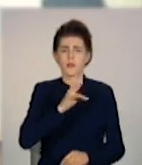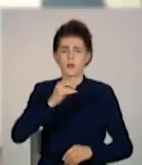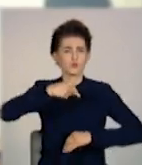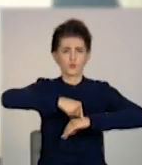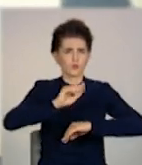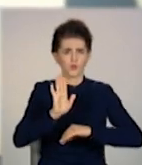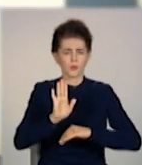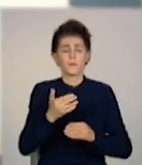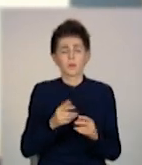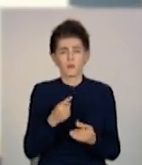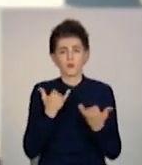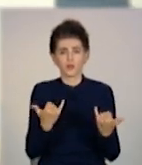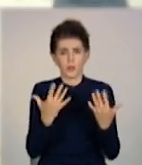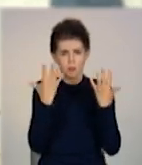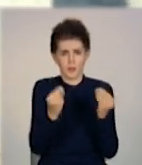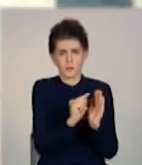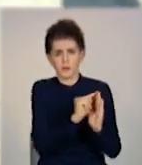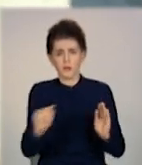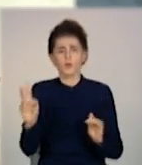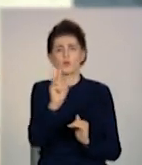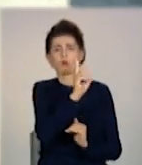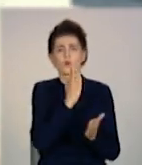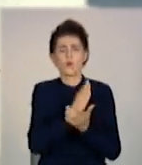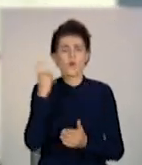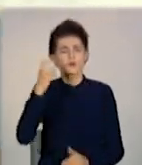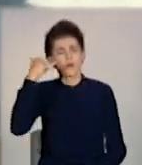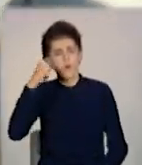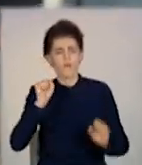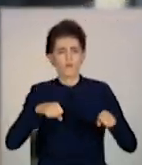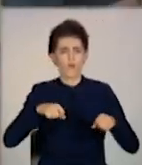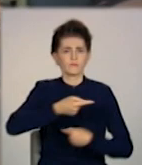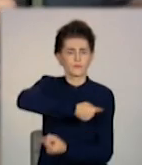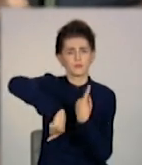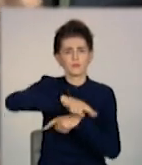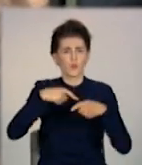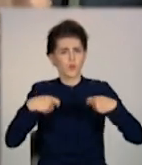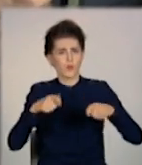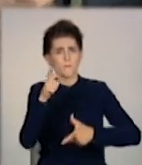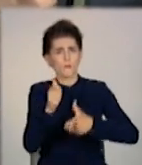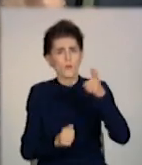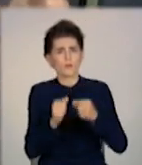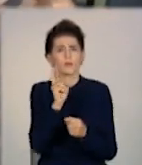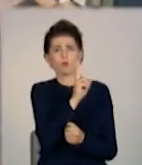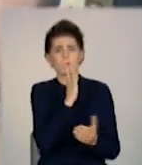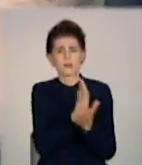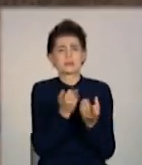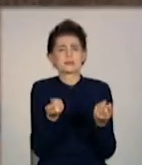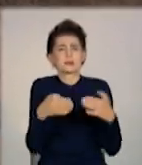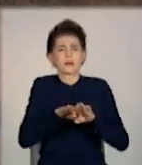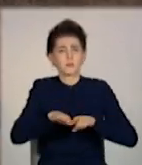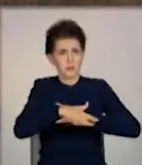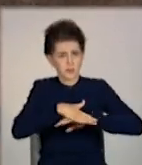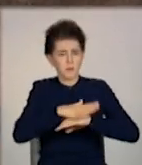Боровеньках уперше за багато днів власники корів змогли виручити гроші за молоко. Перекупники з закритих міських ринків